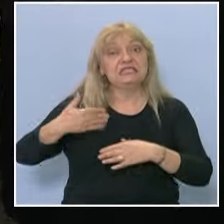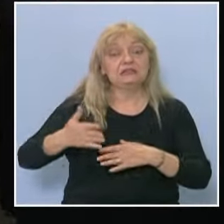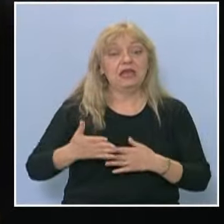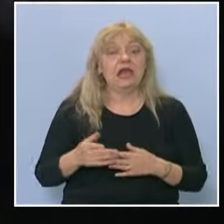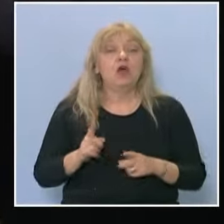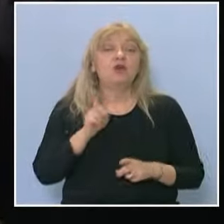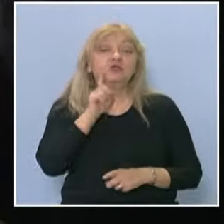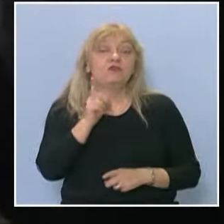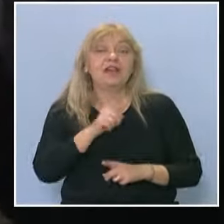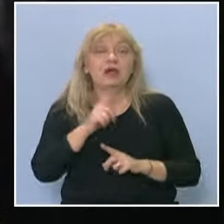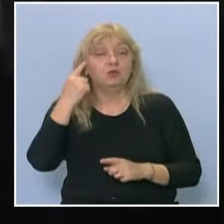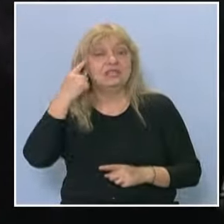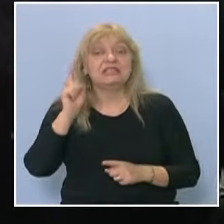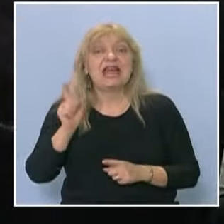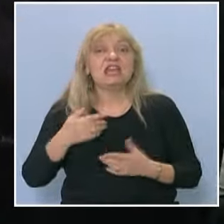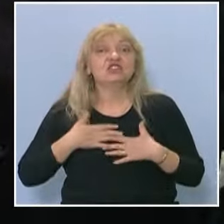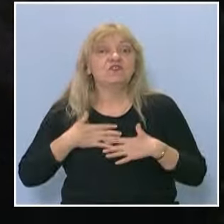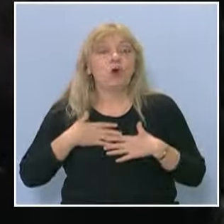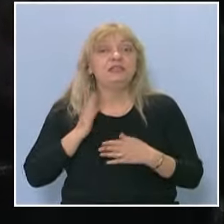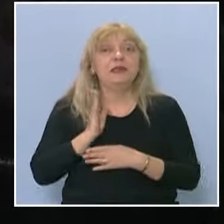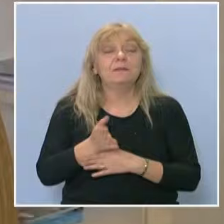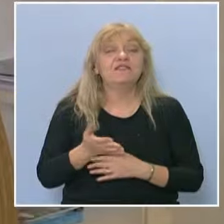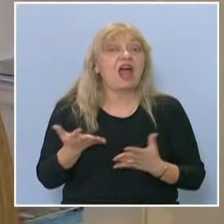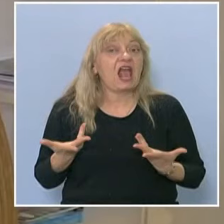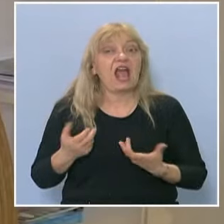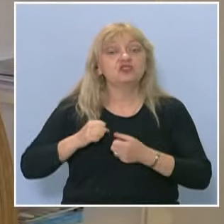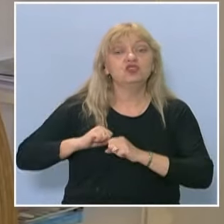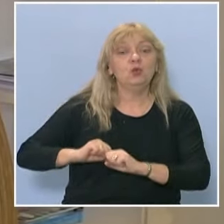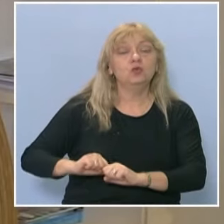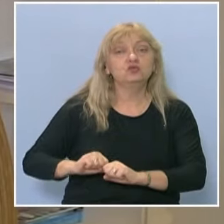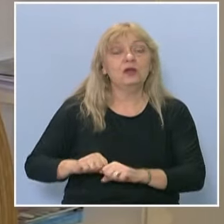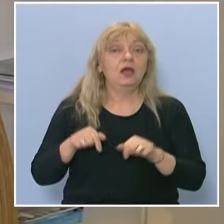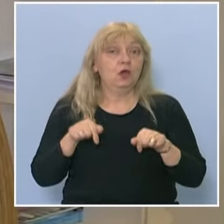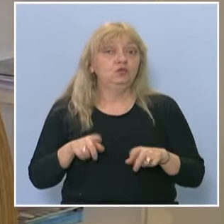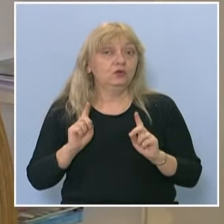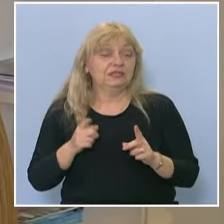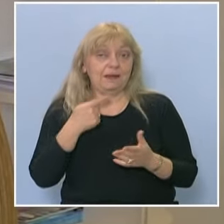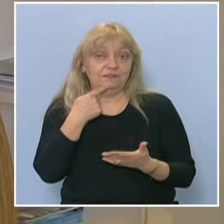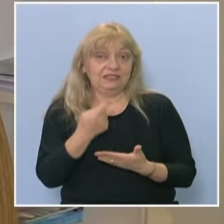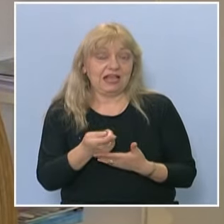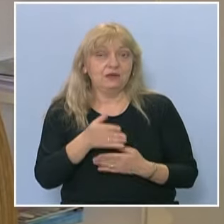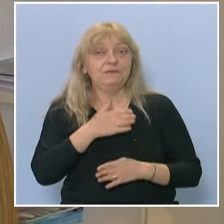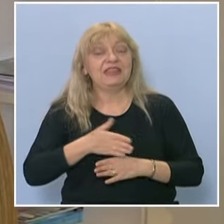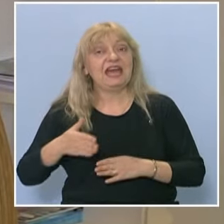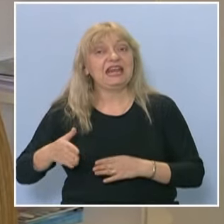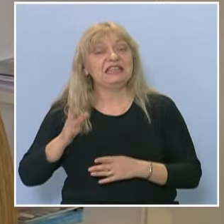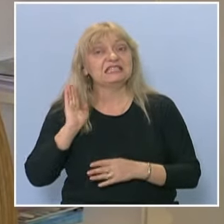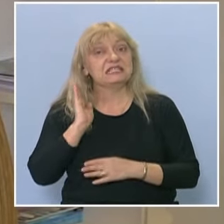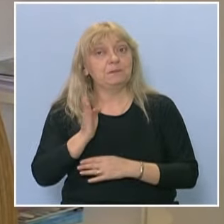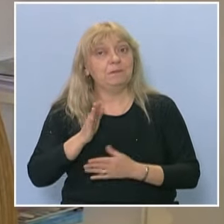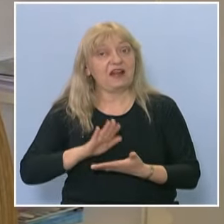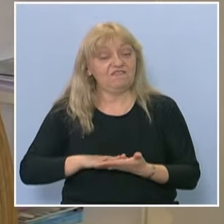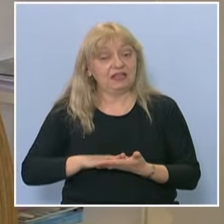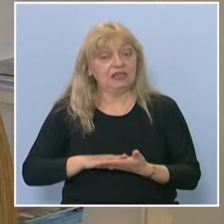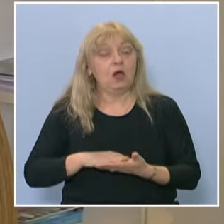прогресира? Как ще търси правата си, ще ги отстоява? Но тук трябва да кажем, че наред с правата, учениците много добре